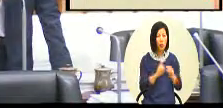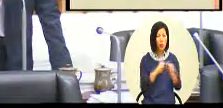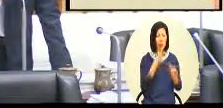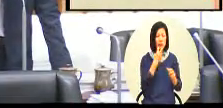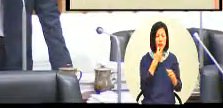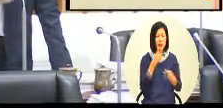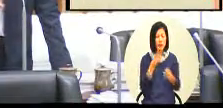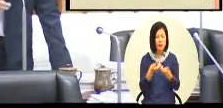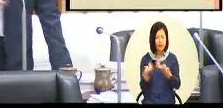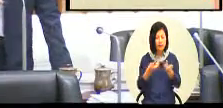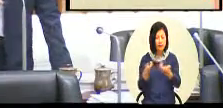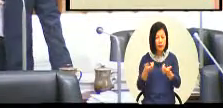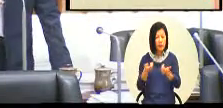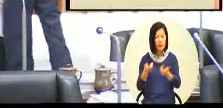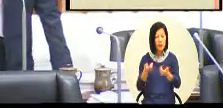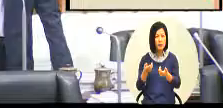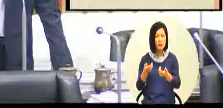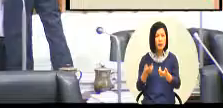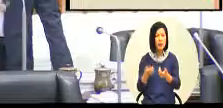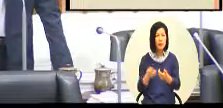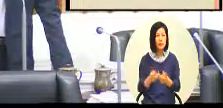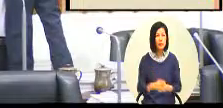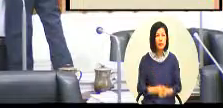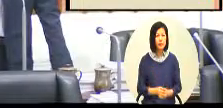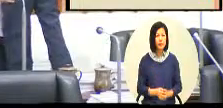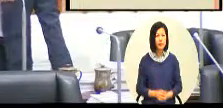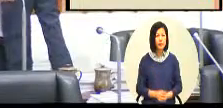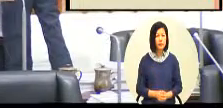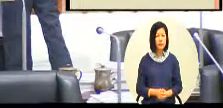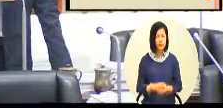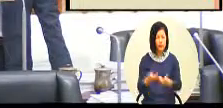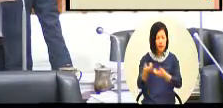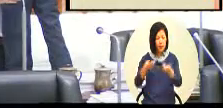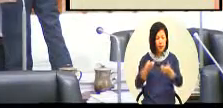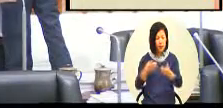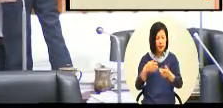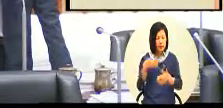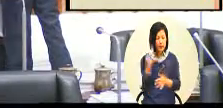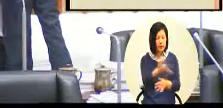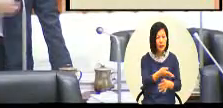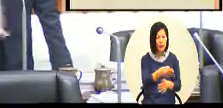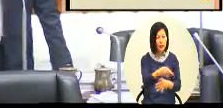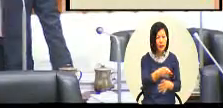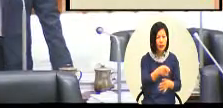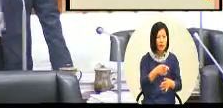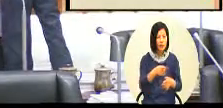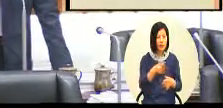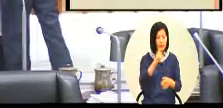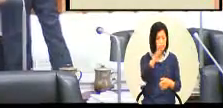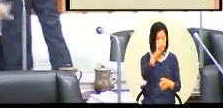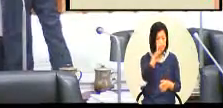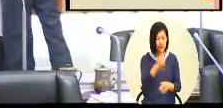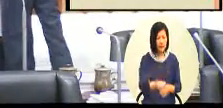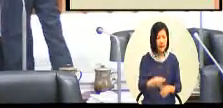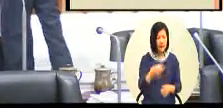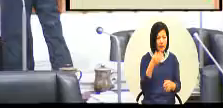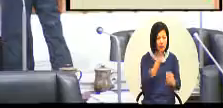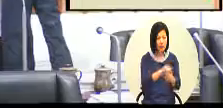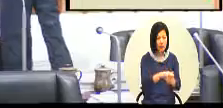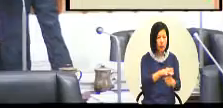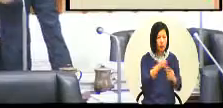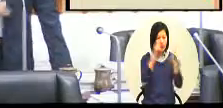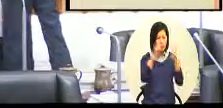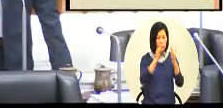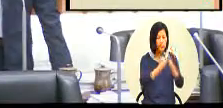配，就是我们的一些这个配到我们高雄市的 这个十亿，如果框架为我